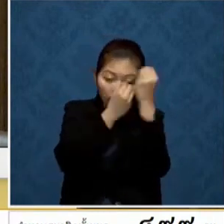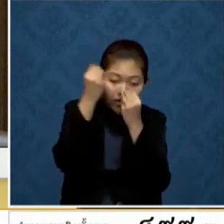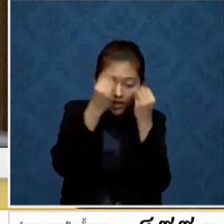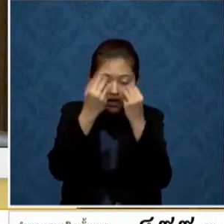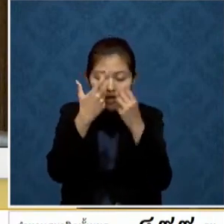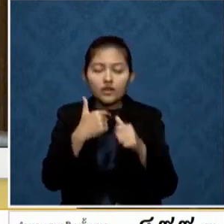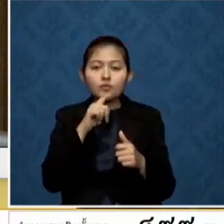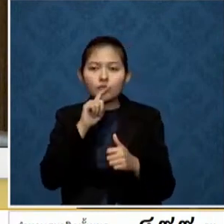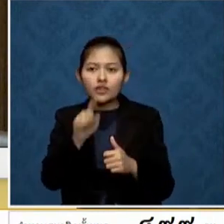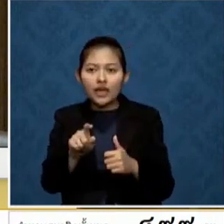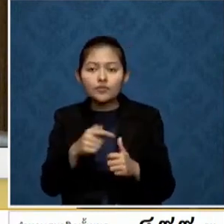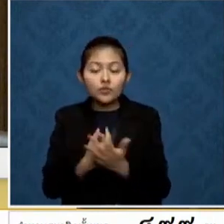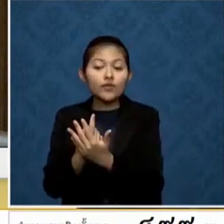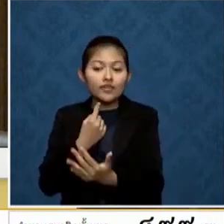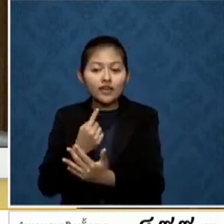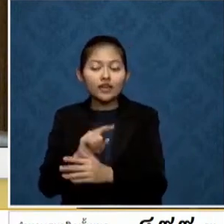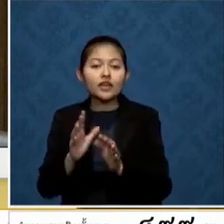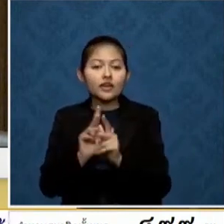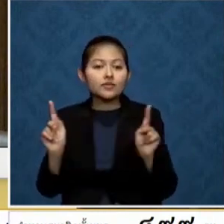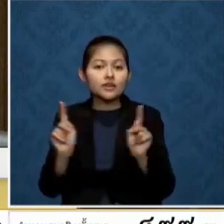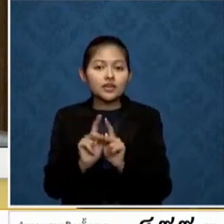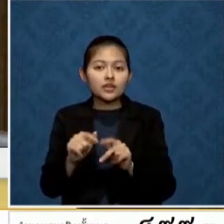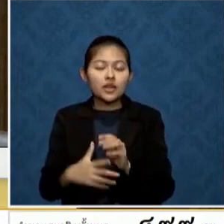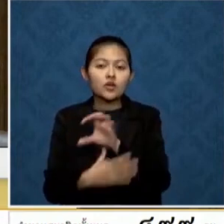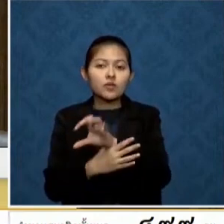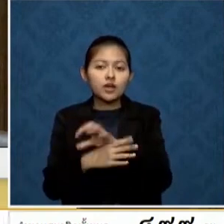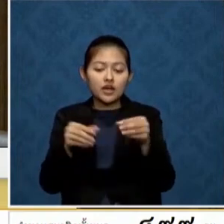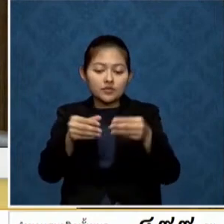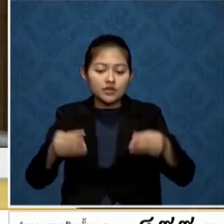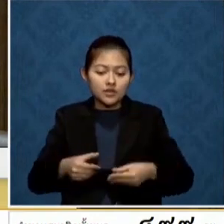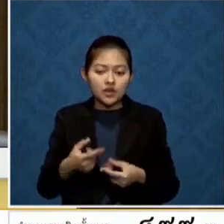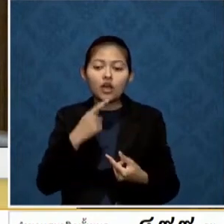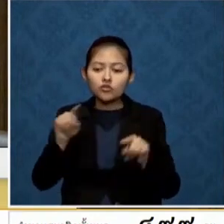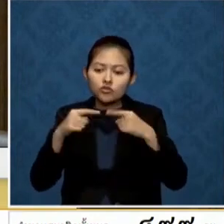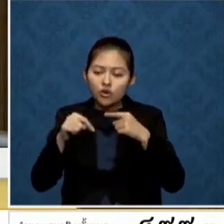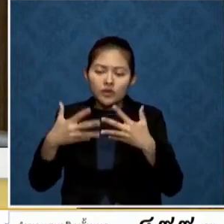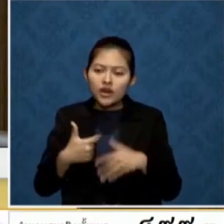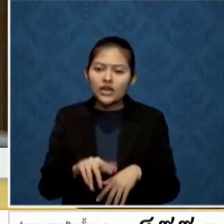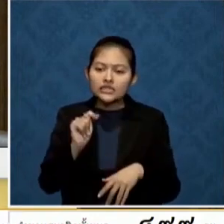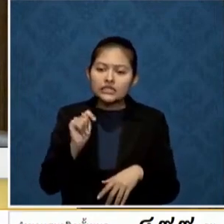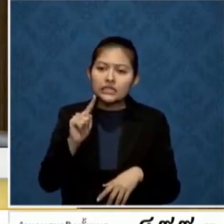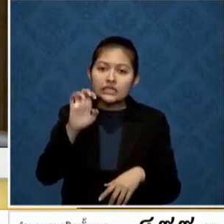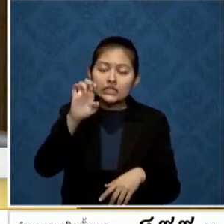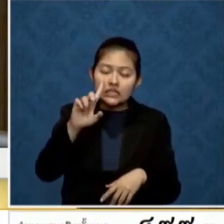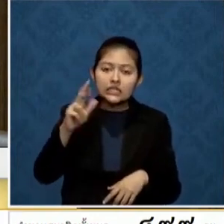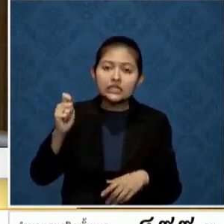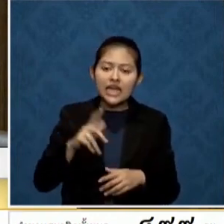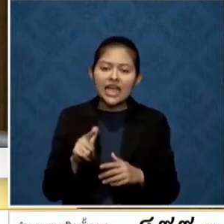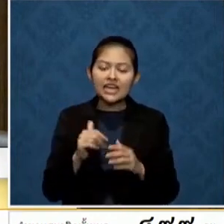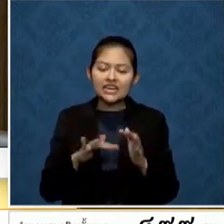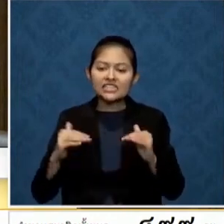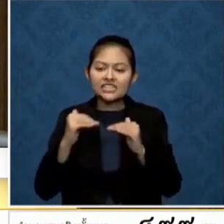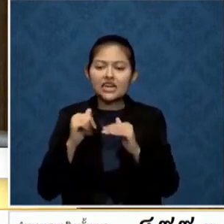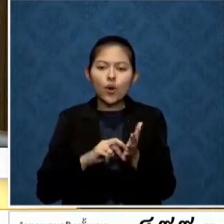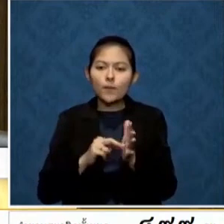สับสนที่ผมถามตัวแทนในคณะกรรมาธิการที่ยกร่างข้อบังคับนี้ขึ้นมาก็ตอบผมไม่ได้ชัดเจนว่าคำว่าถือถือเป็นเอกสิทธิ์นั้นหมายถึงอะไร